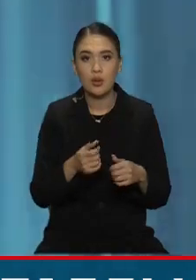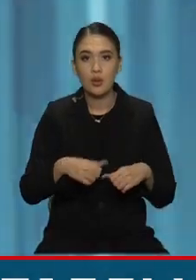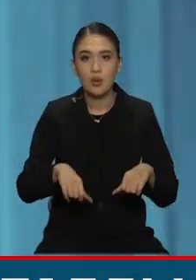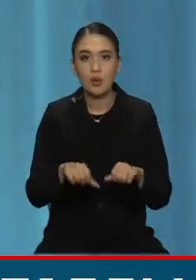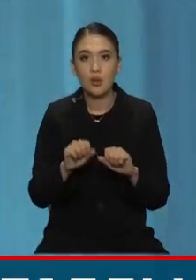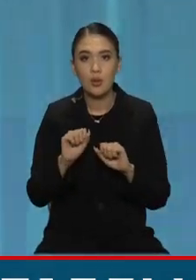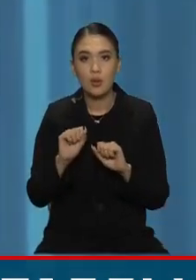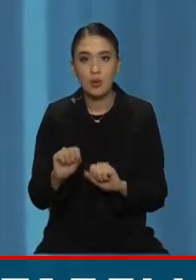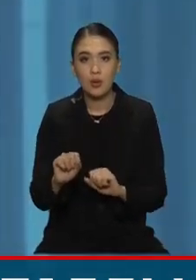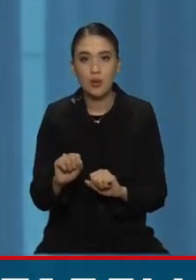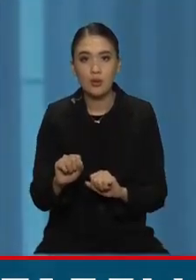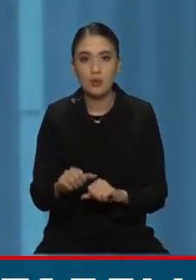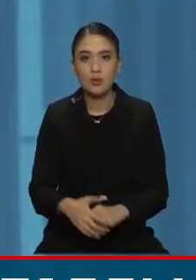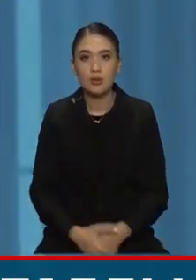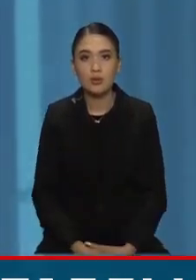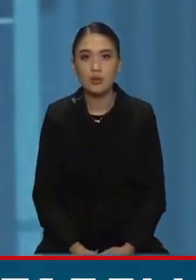қорғау,